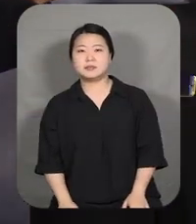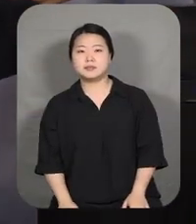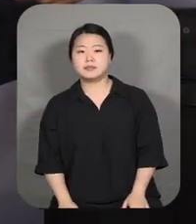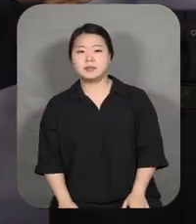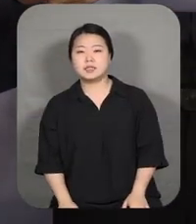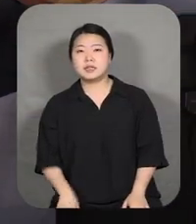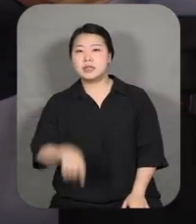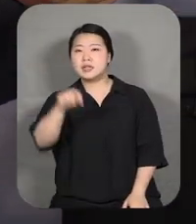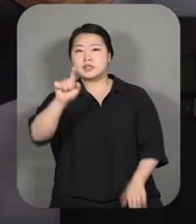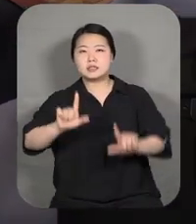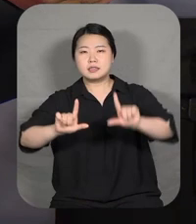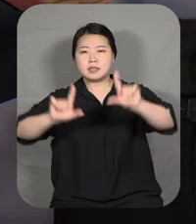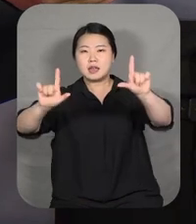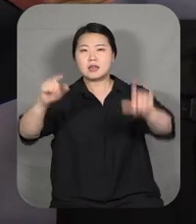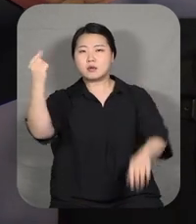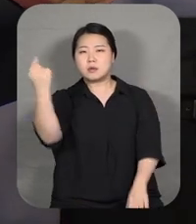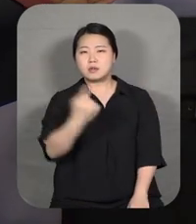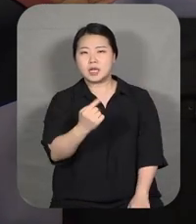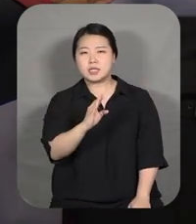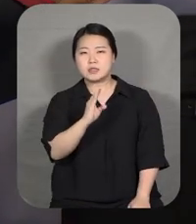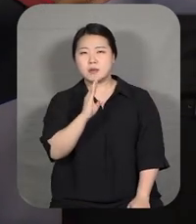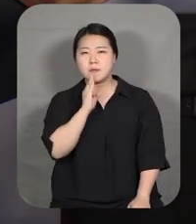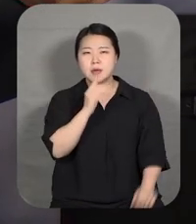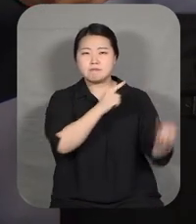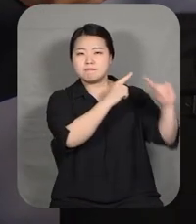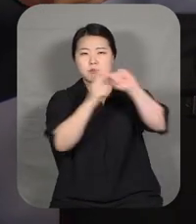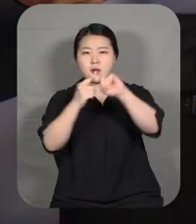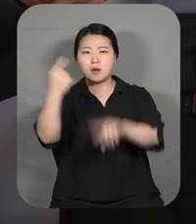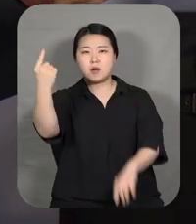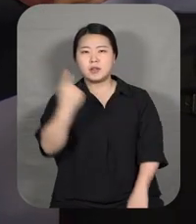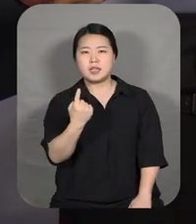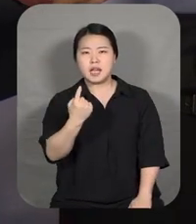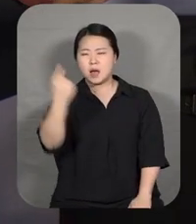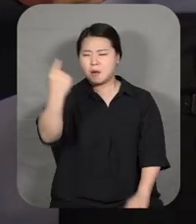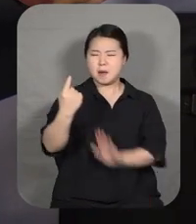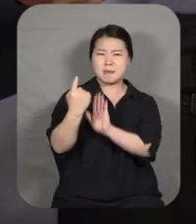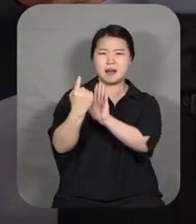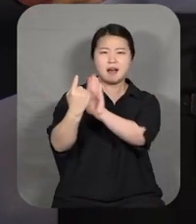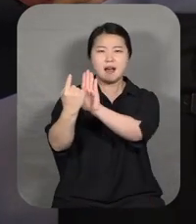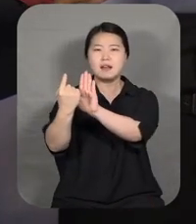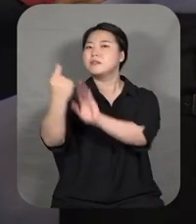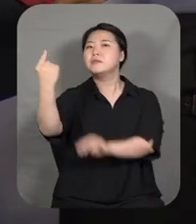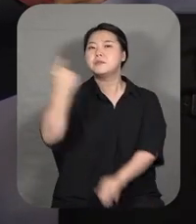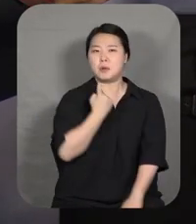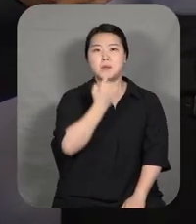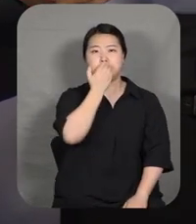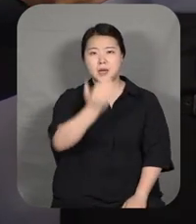그날은 온다. 기필코 온다. 아니오려 해도 온다.